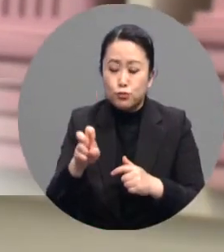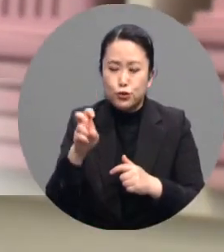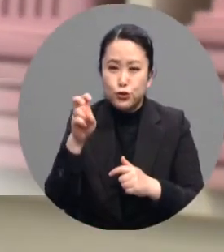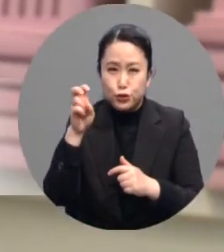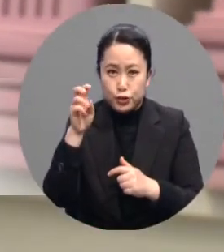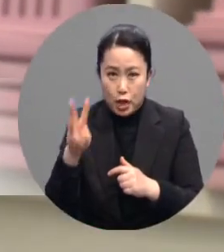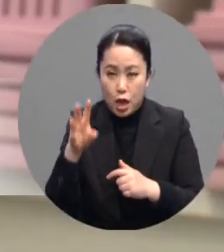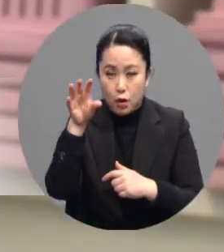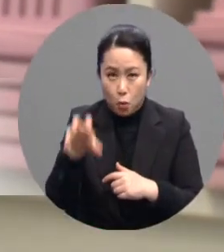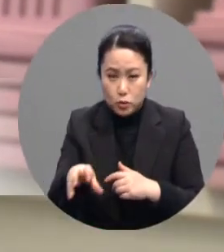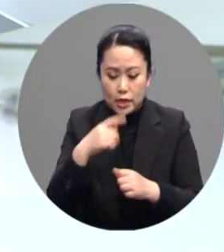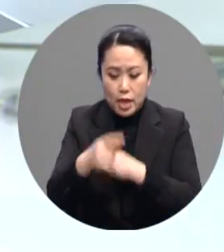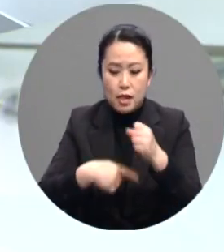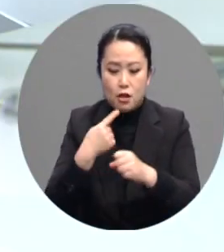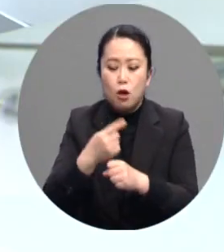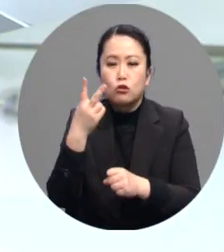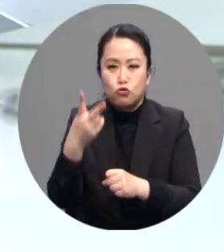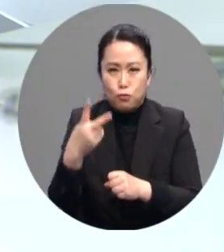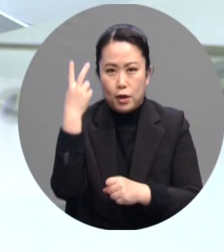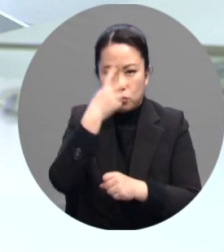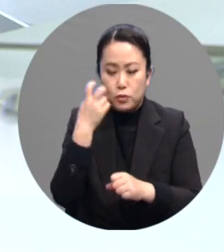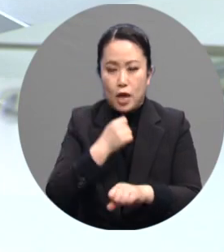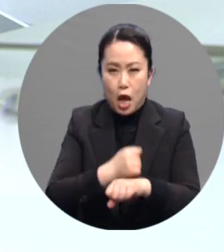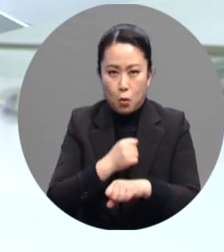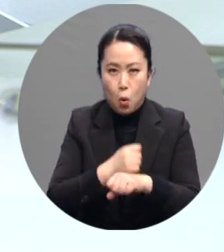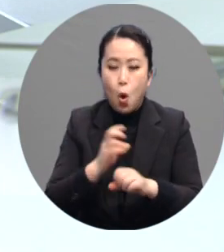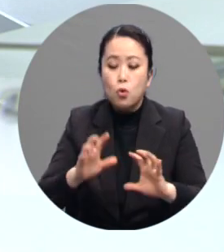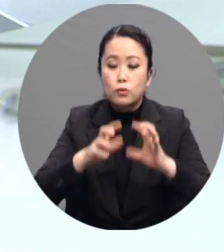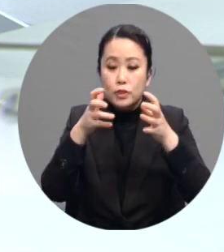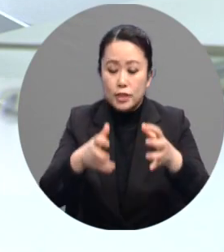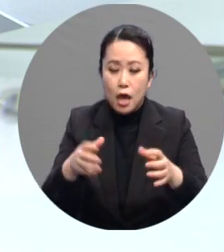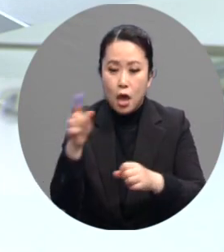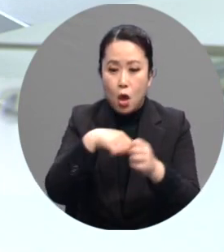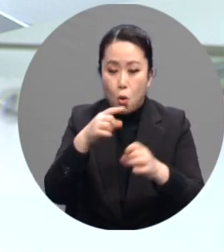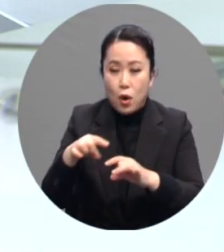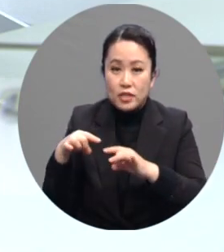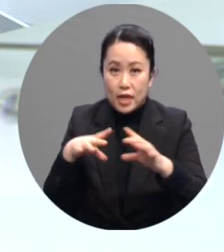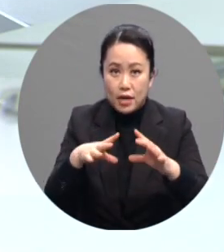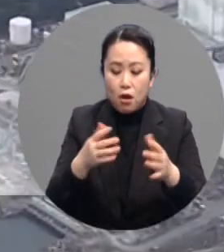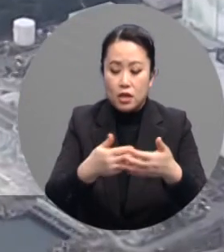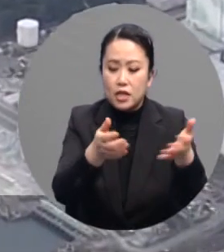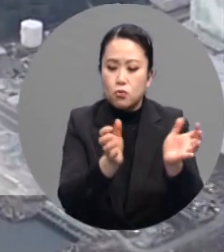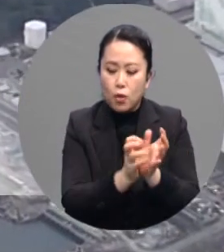23곳은 1년에 2차례 조사하기로 했으며 국제원자력기구의 검증 자료를